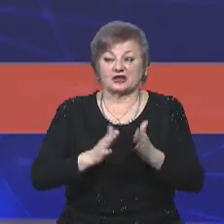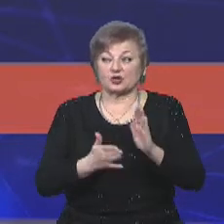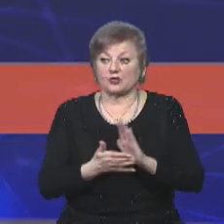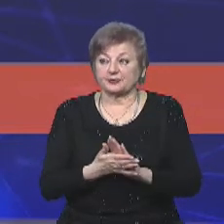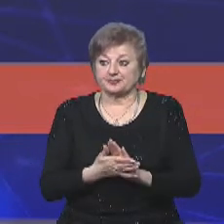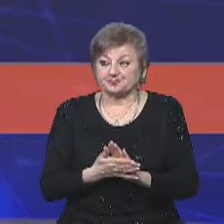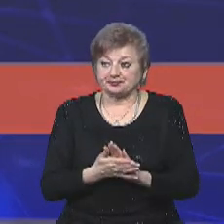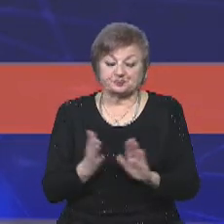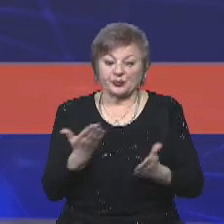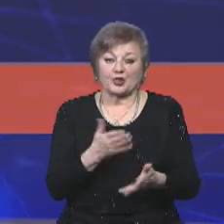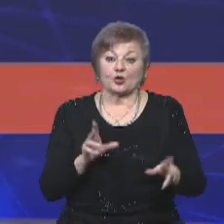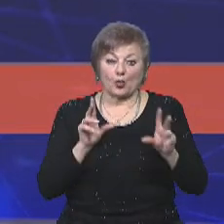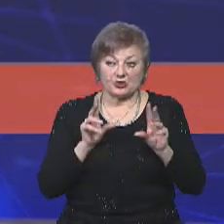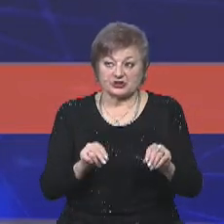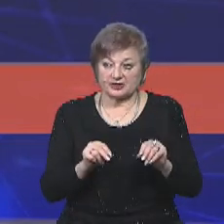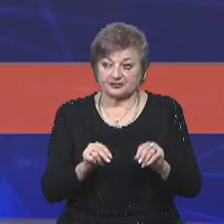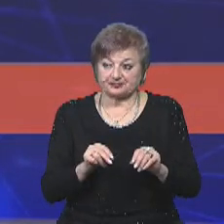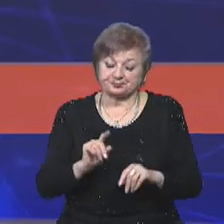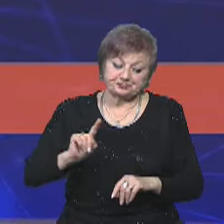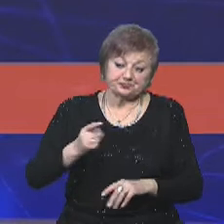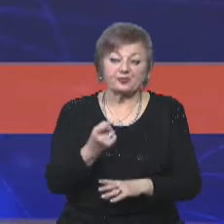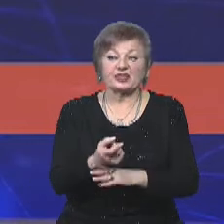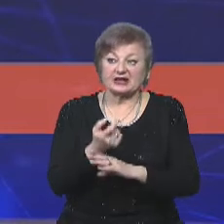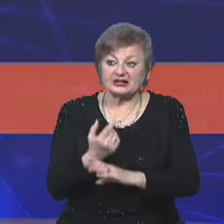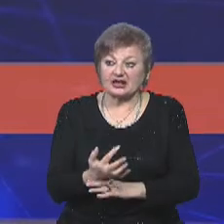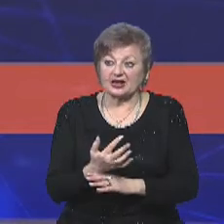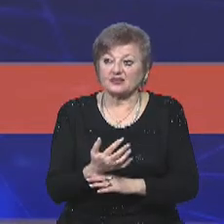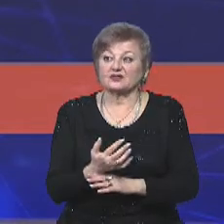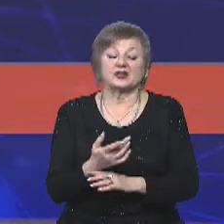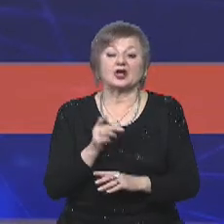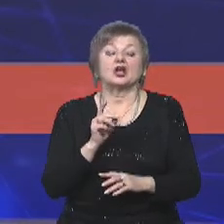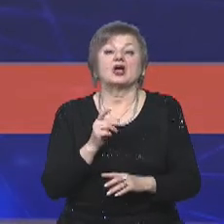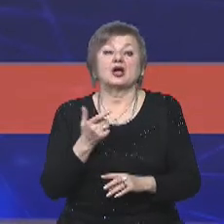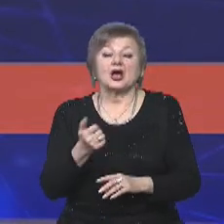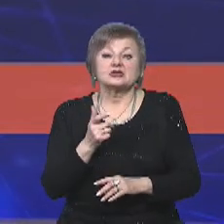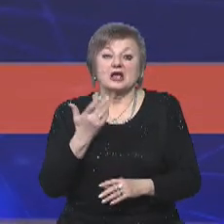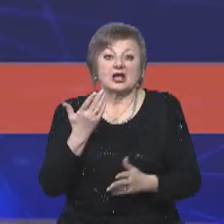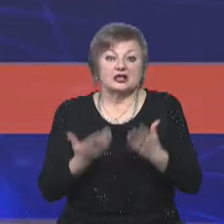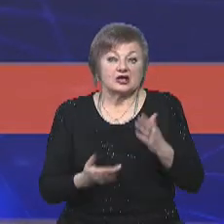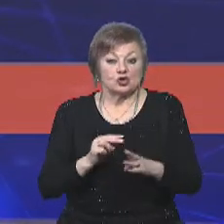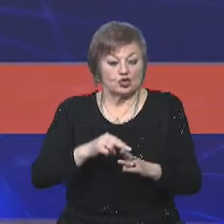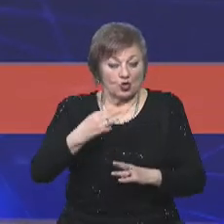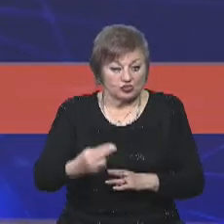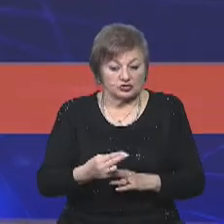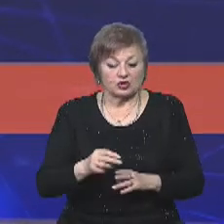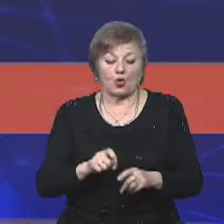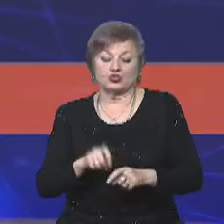где обязался при первом требовании НАК «Нефтегаз» отключить любого должника в течение 2 суток. Соответственно, если мы